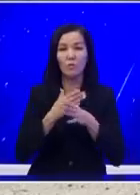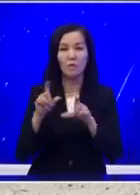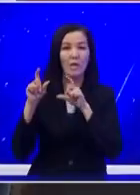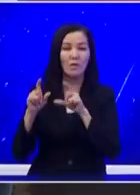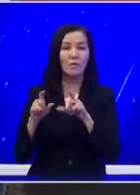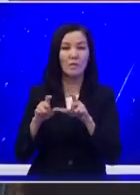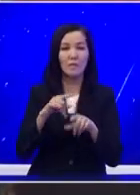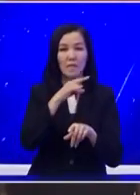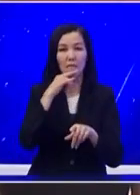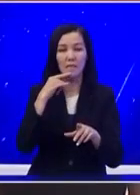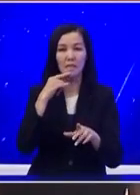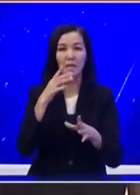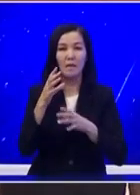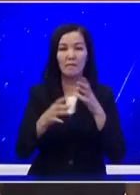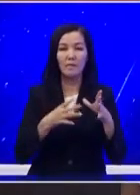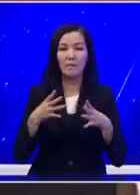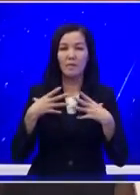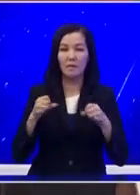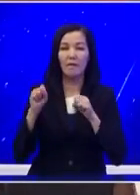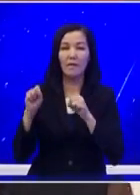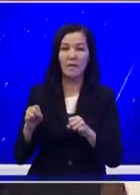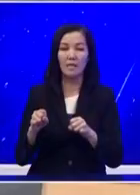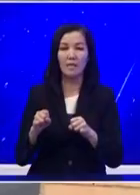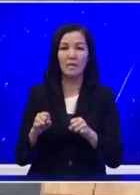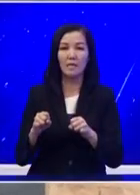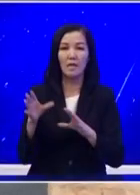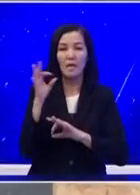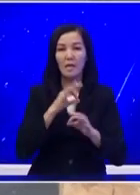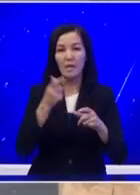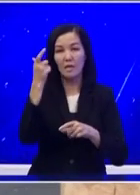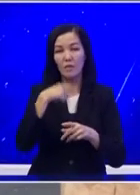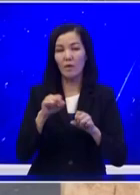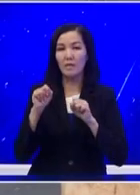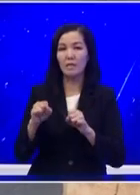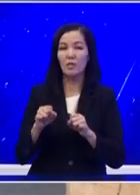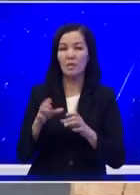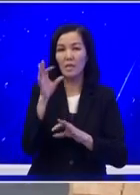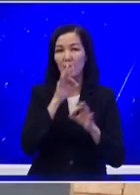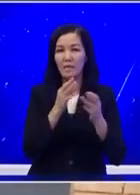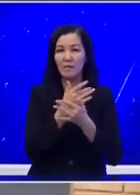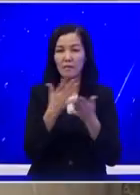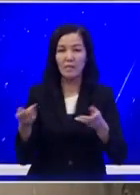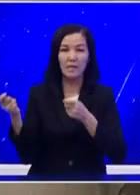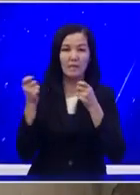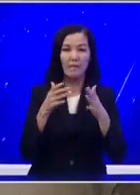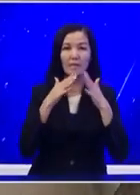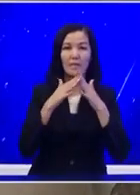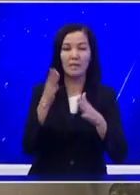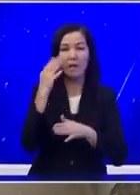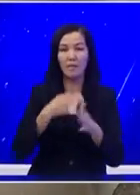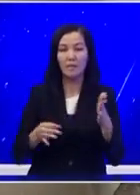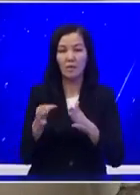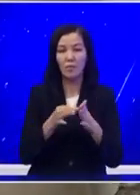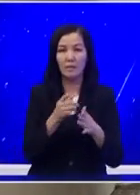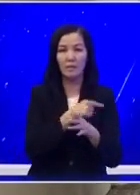России и от Всемирной организации здравоохранения. Средства индивидуальной защиты и лекарственные препараты доставили на склад Алматинской